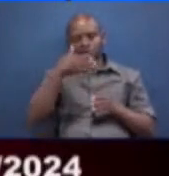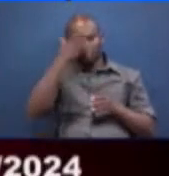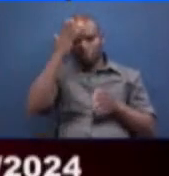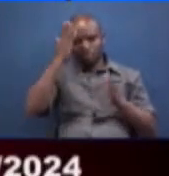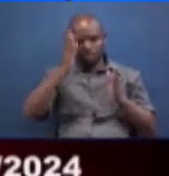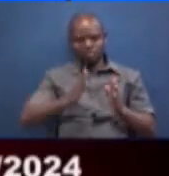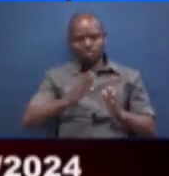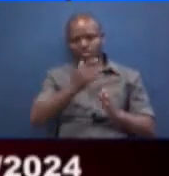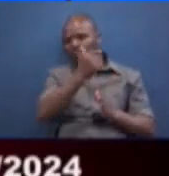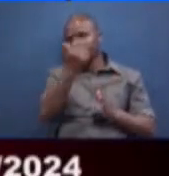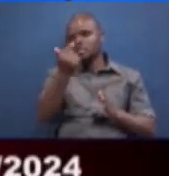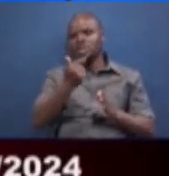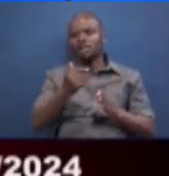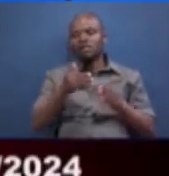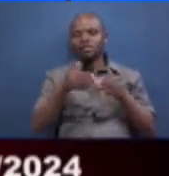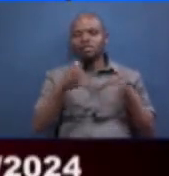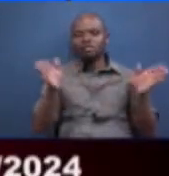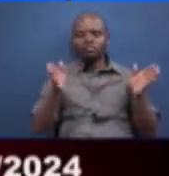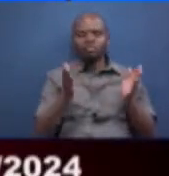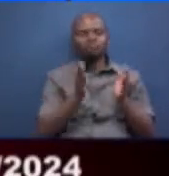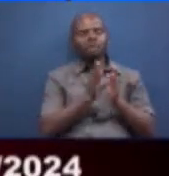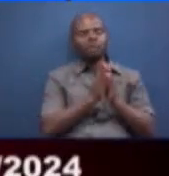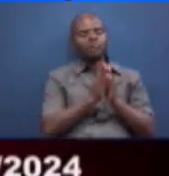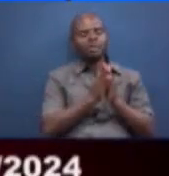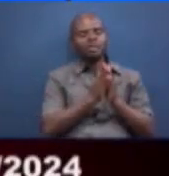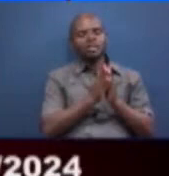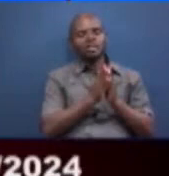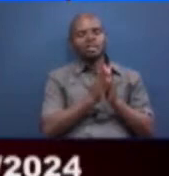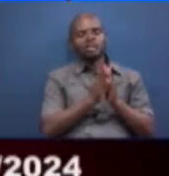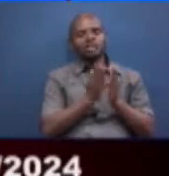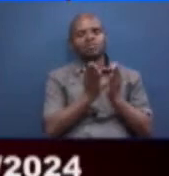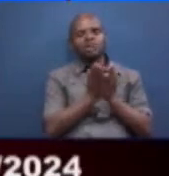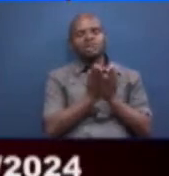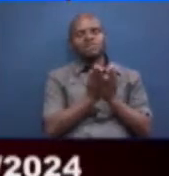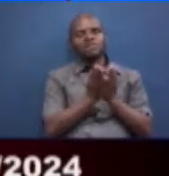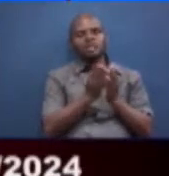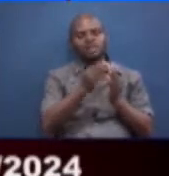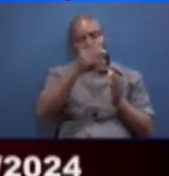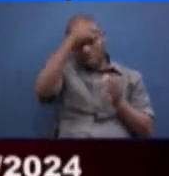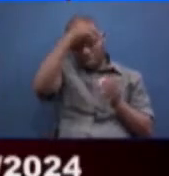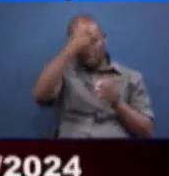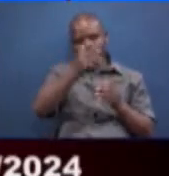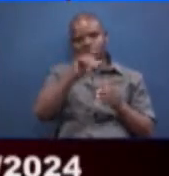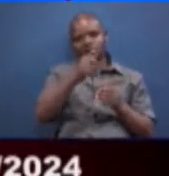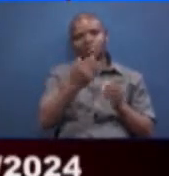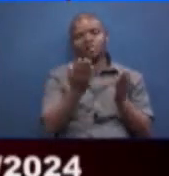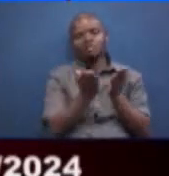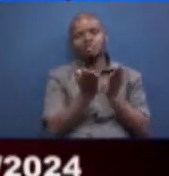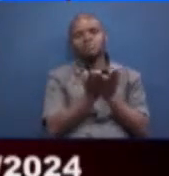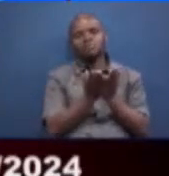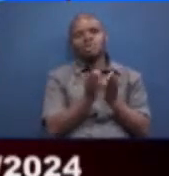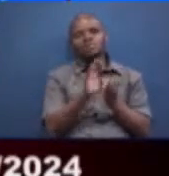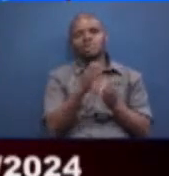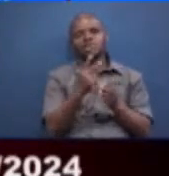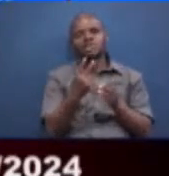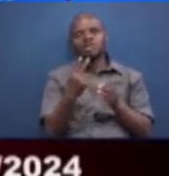Vikuu Tanzania TCU imefungua dirisha la maombi ya udahili kwa waombaji wa shahada ya kwanza kwa mwaka wa masomo